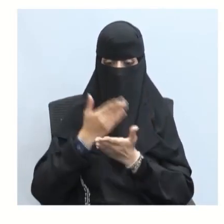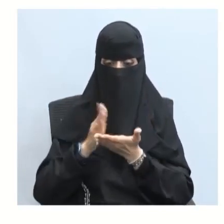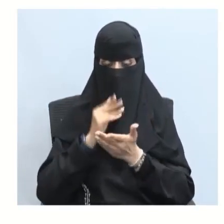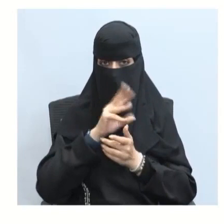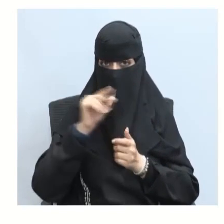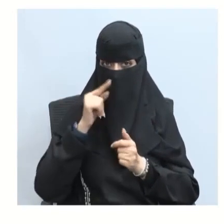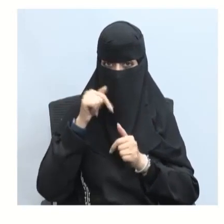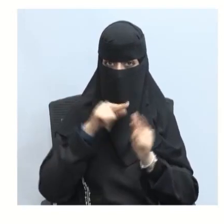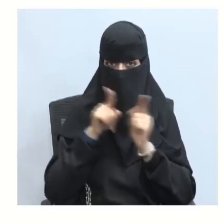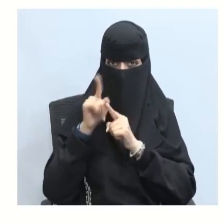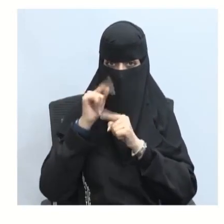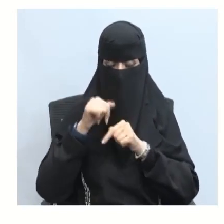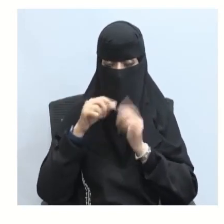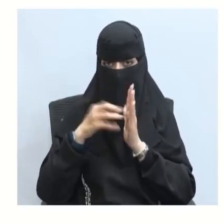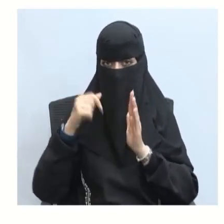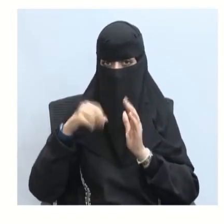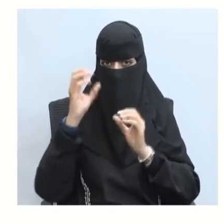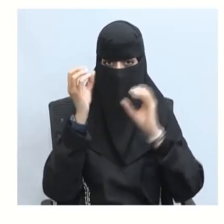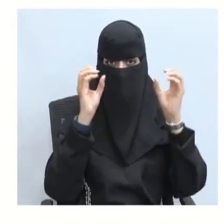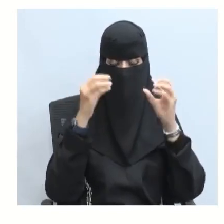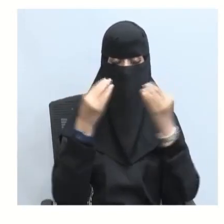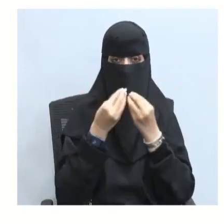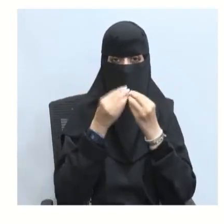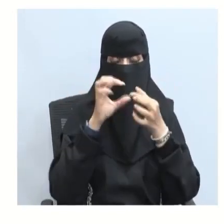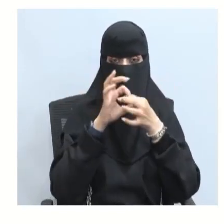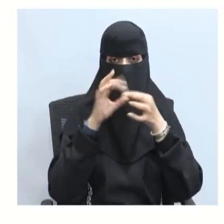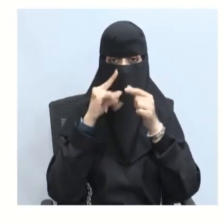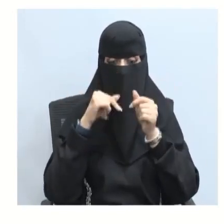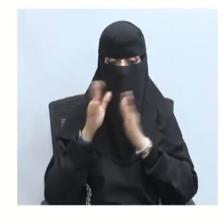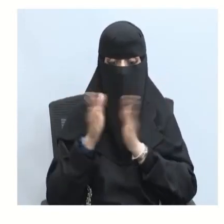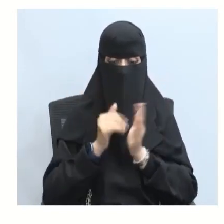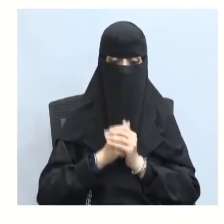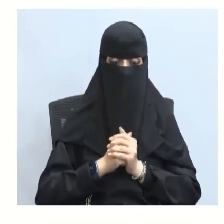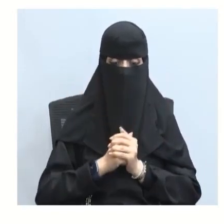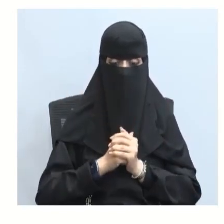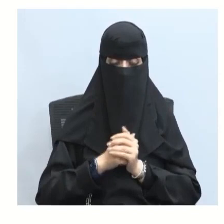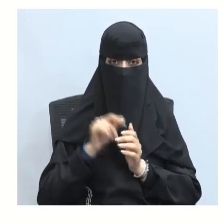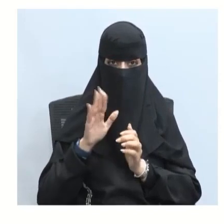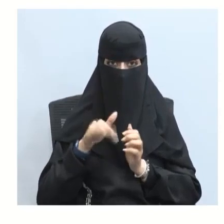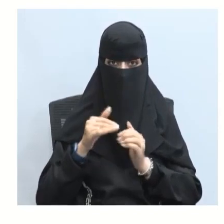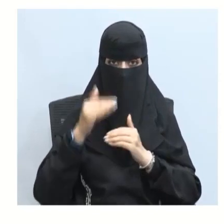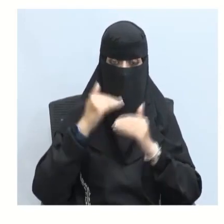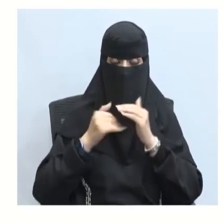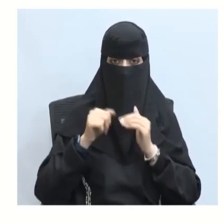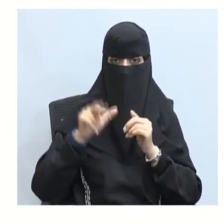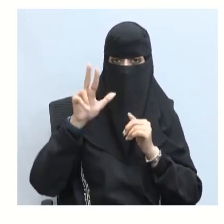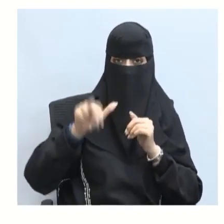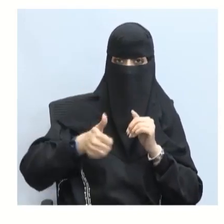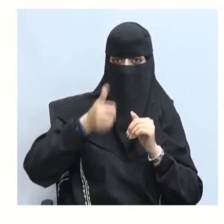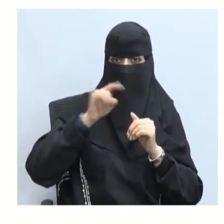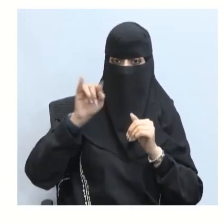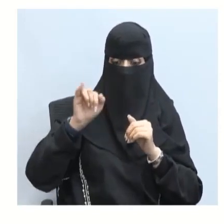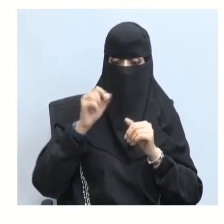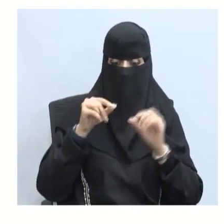مثلنا قبل قليل وهي عباره عن الكرات المرتبطه بالكرات الجانبيه لاحظ المركب الثاني وهو الايثان